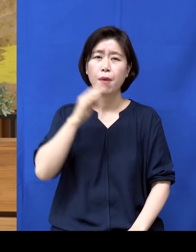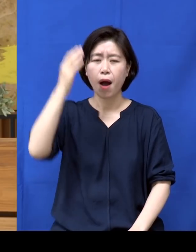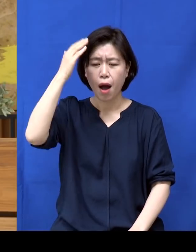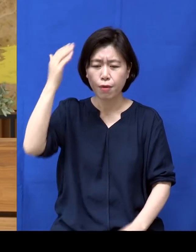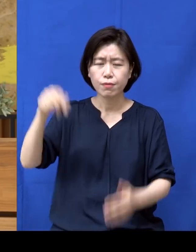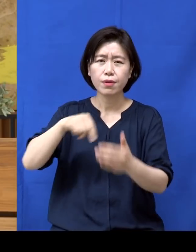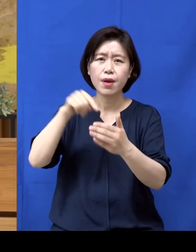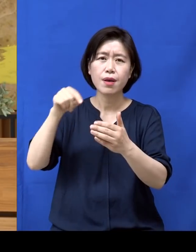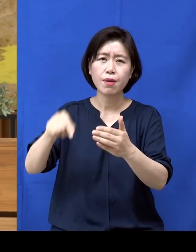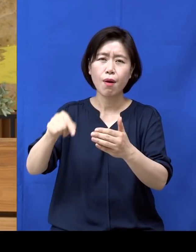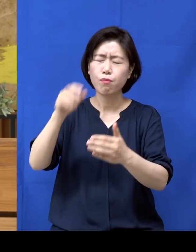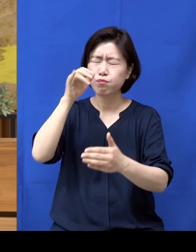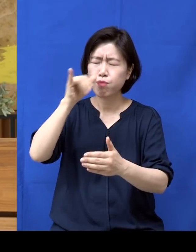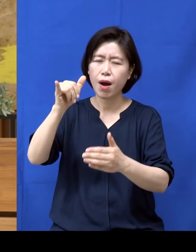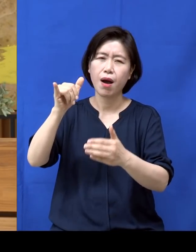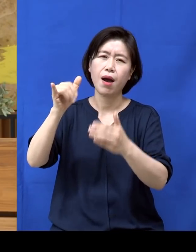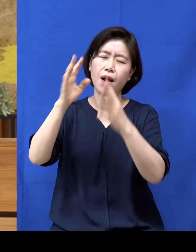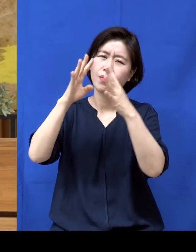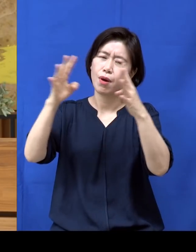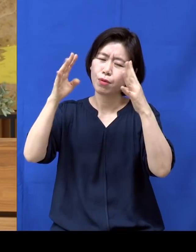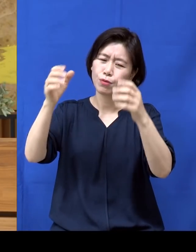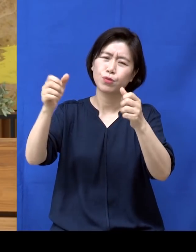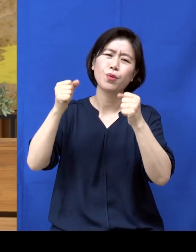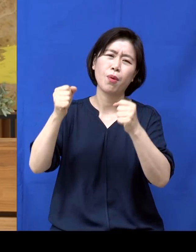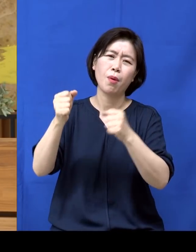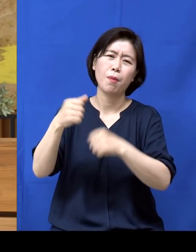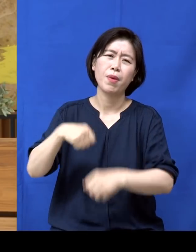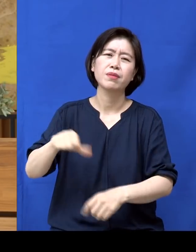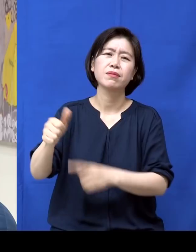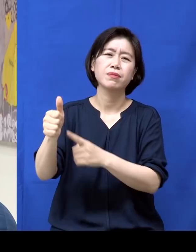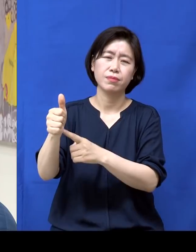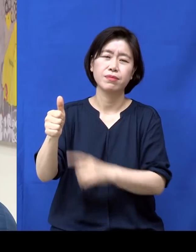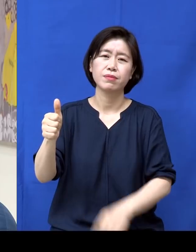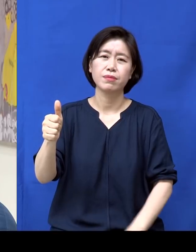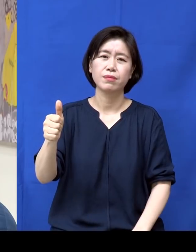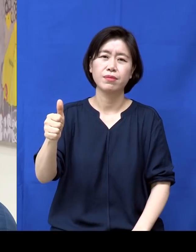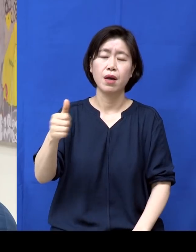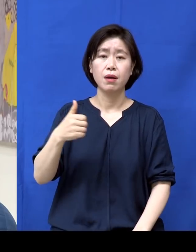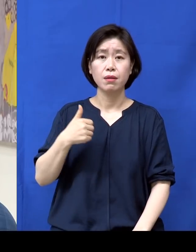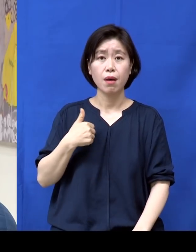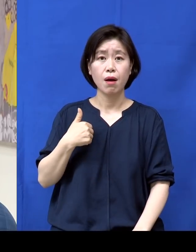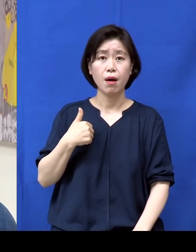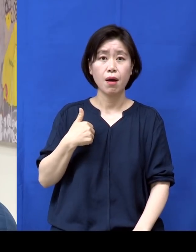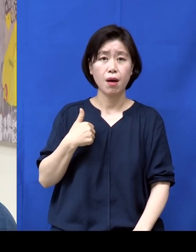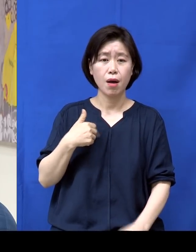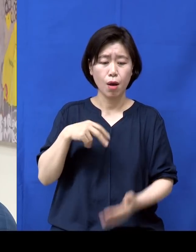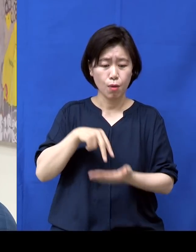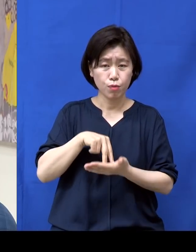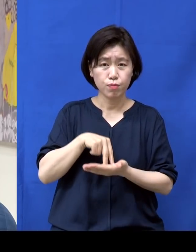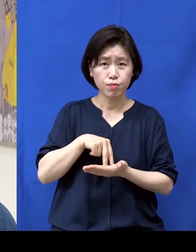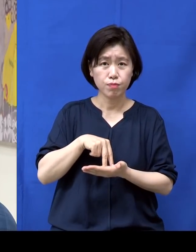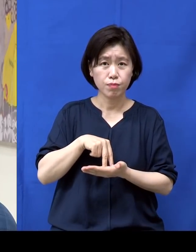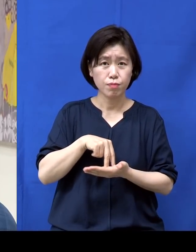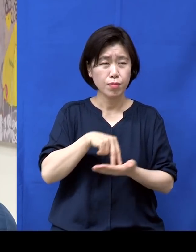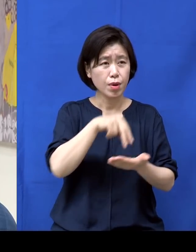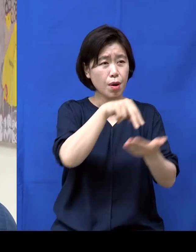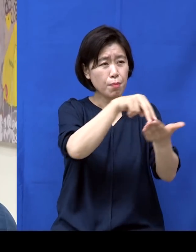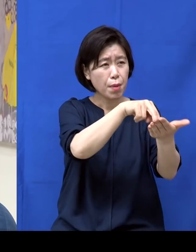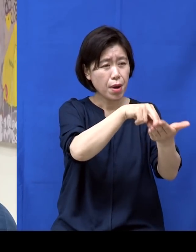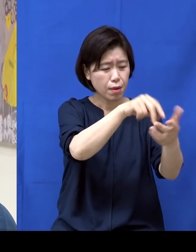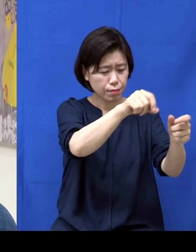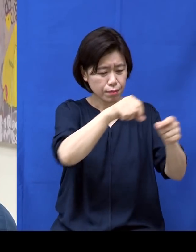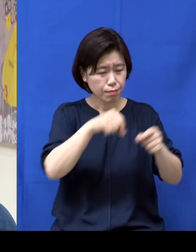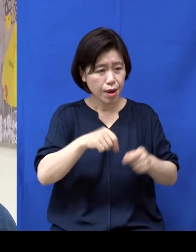그 고인이. 예. 그러니까 부모님 입장에서 이걸 생각해 보니까 늦은 나이에 예.